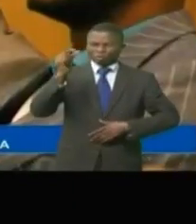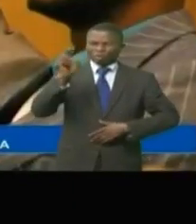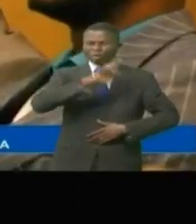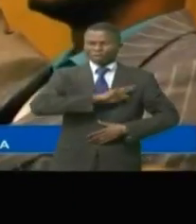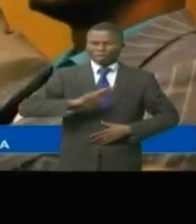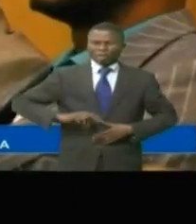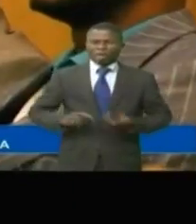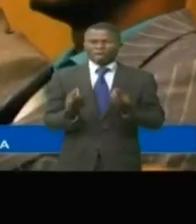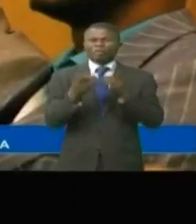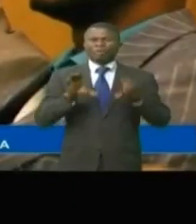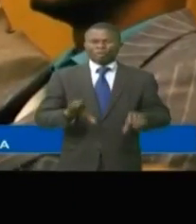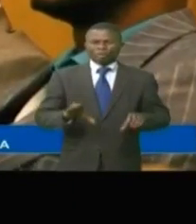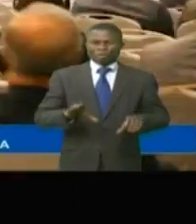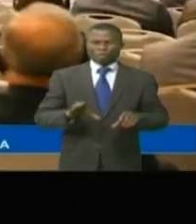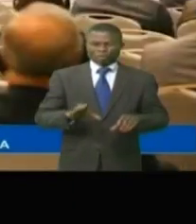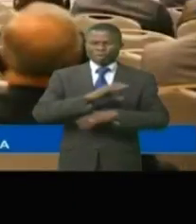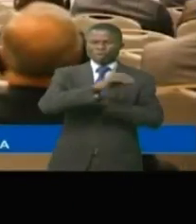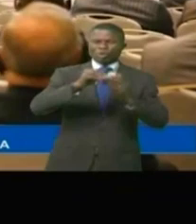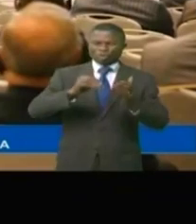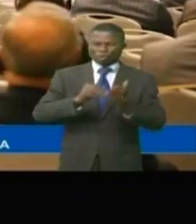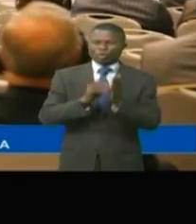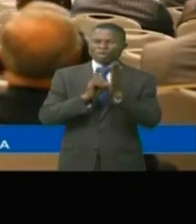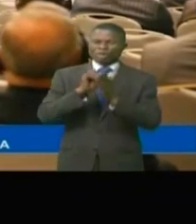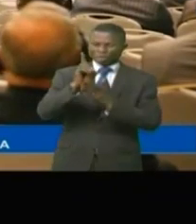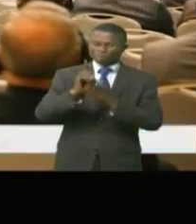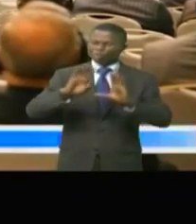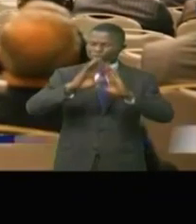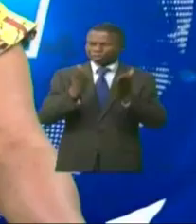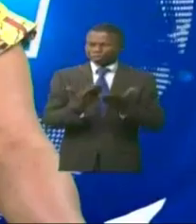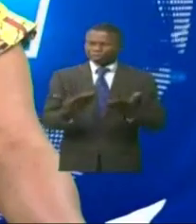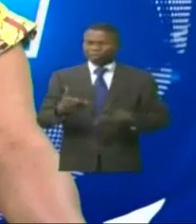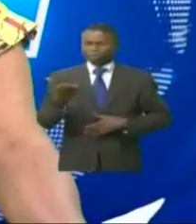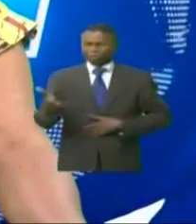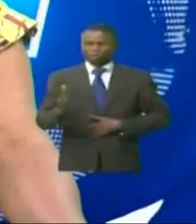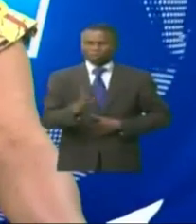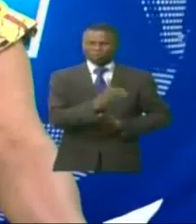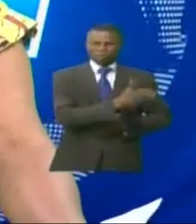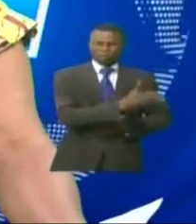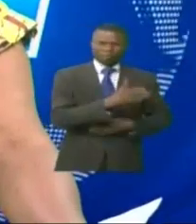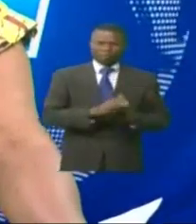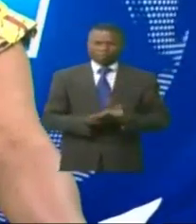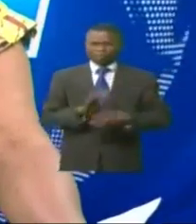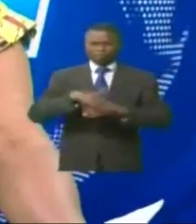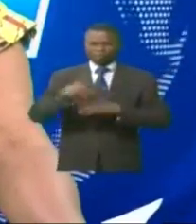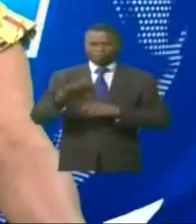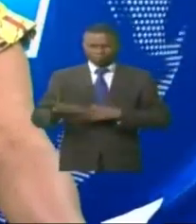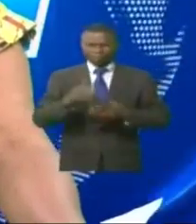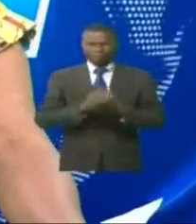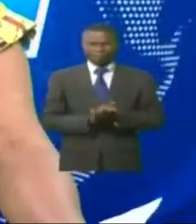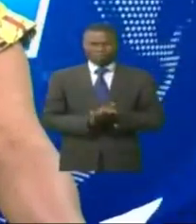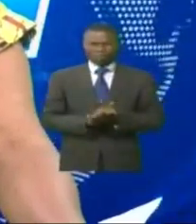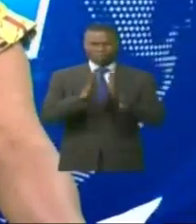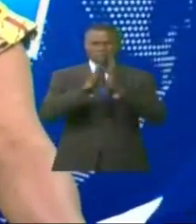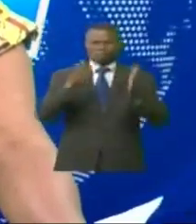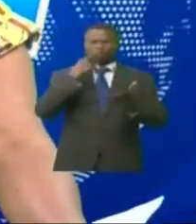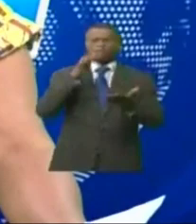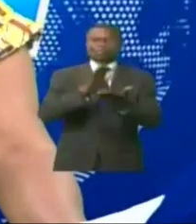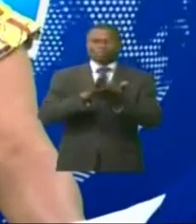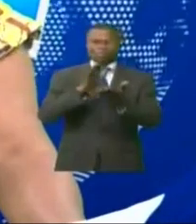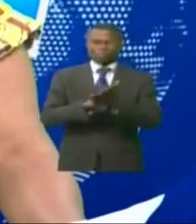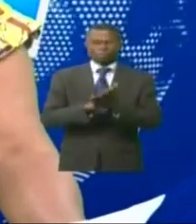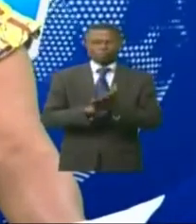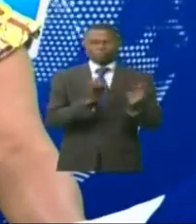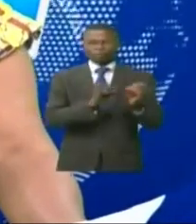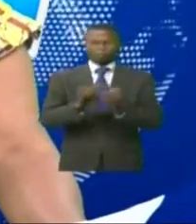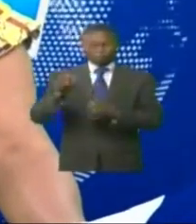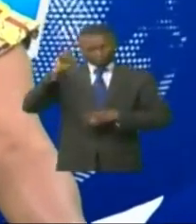République démocratique du Congo est au cœur de la révolution énergétique. Et après 7 ans, une messe d'action de grâce a été dite